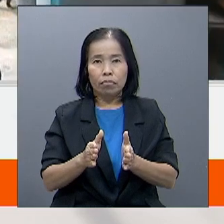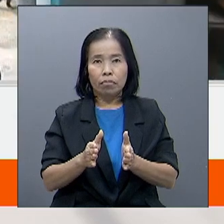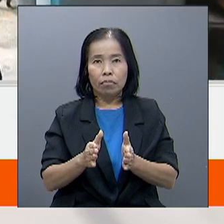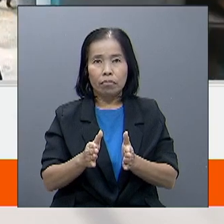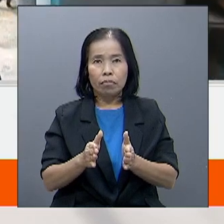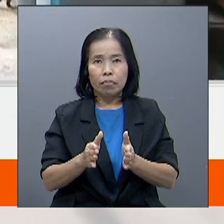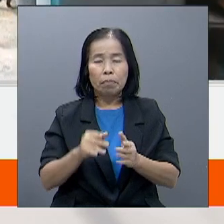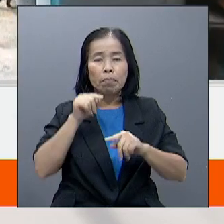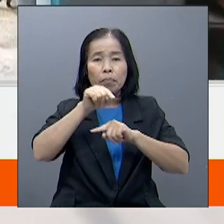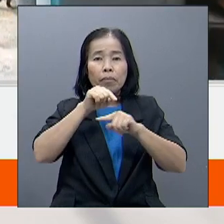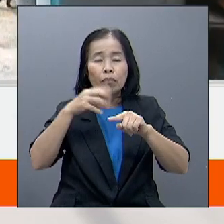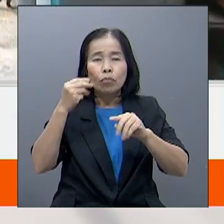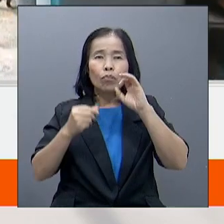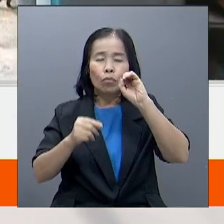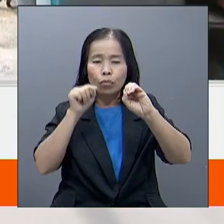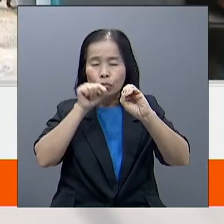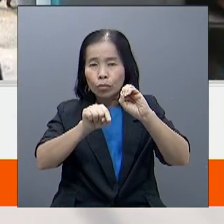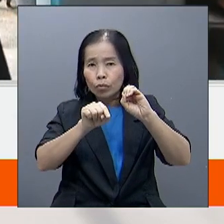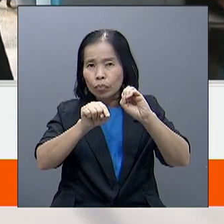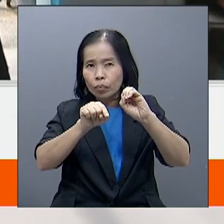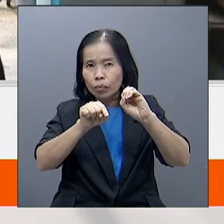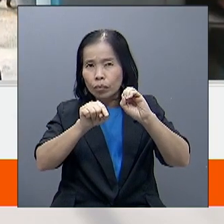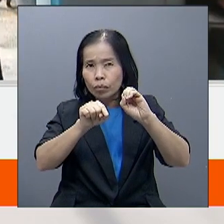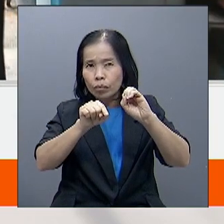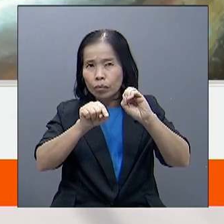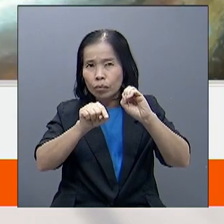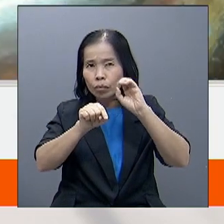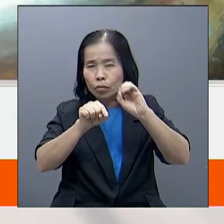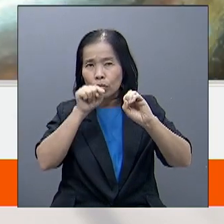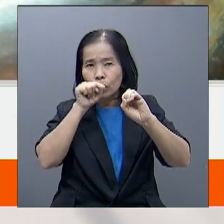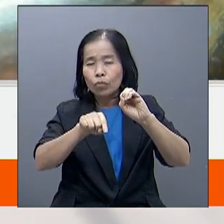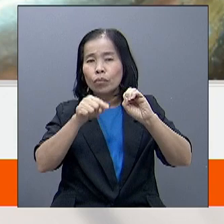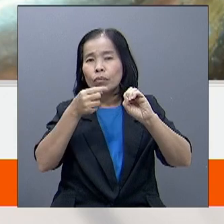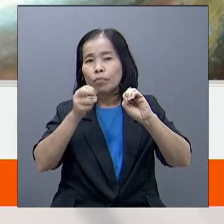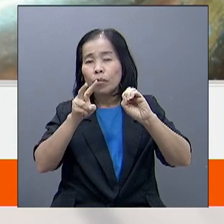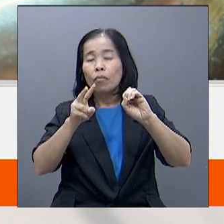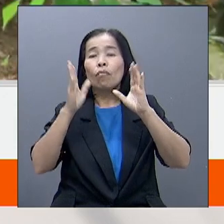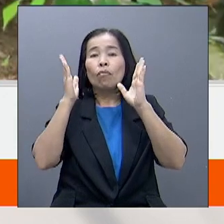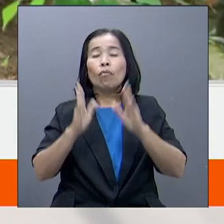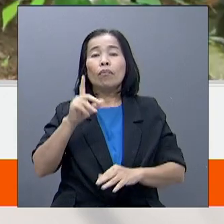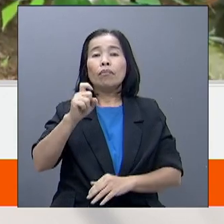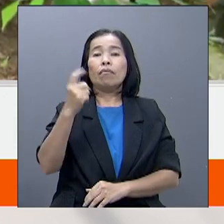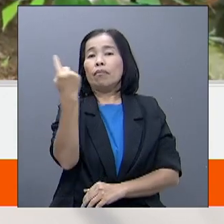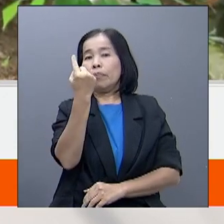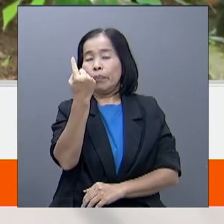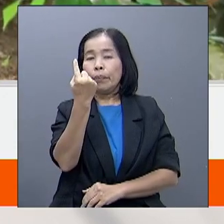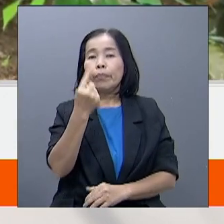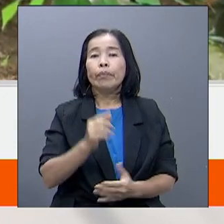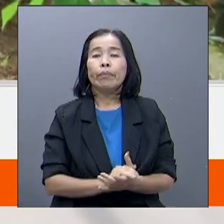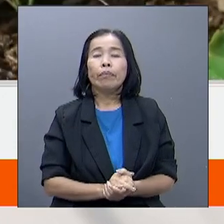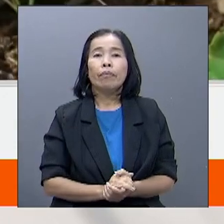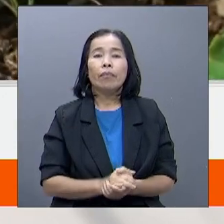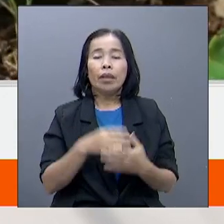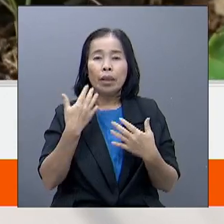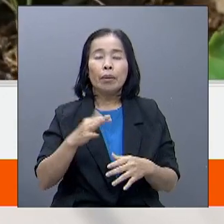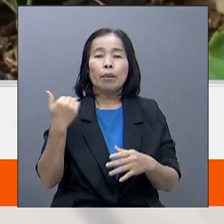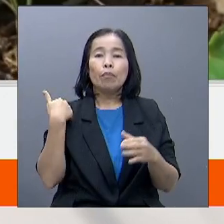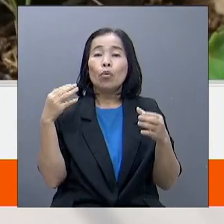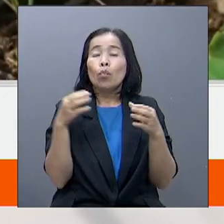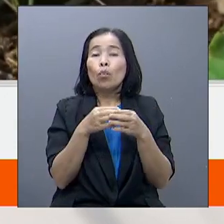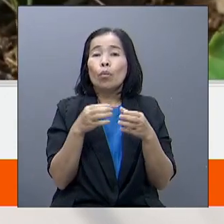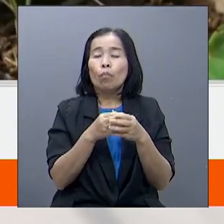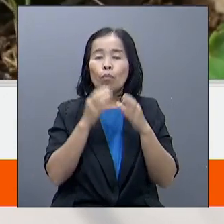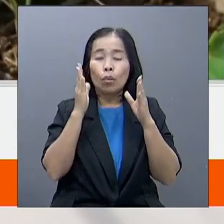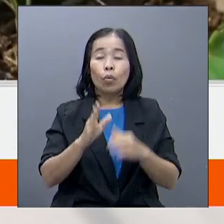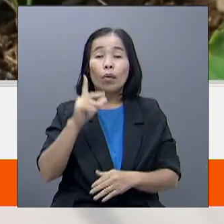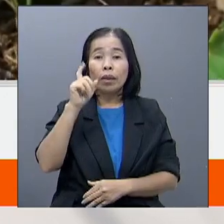0.12 ต่อเปอร์เซ็นต์นะครับหมายว่า 1,000 คนจะเสียชีวิตประมาณ1คนนะครับแล้วเราพบว่าเนี่ยผู้เสียชีวิตส่ว